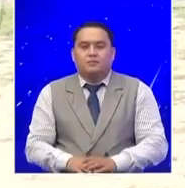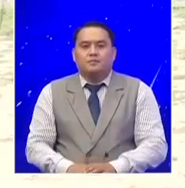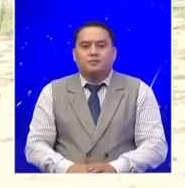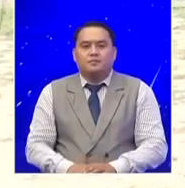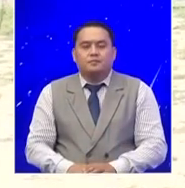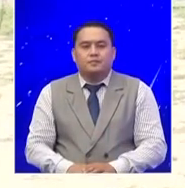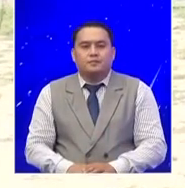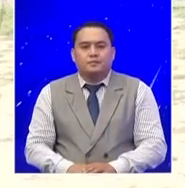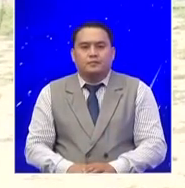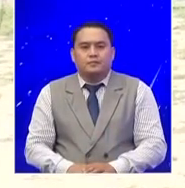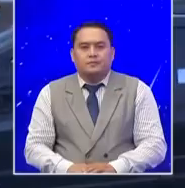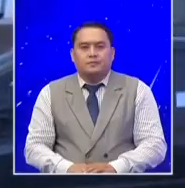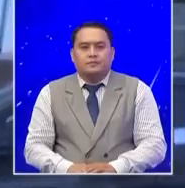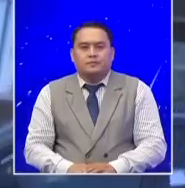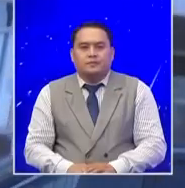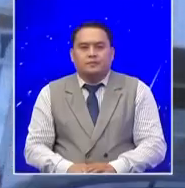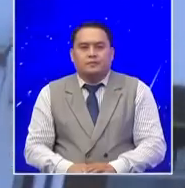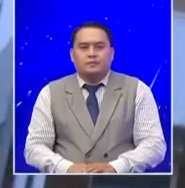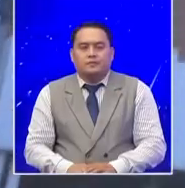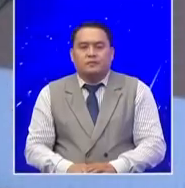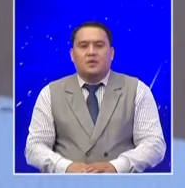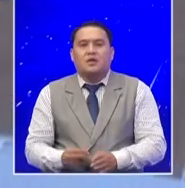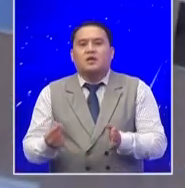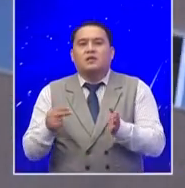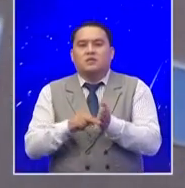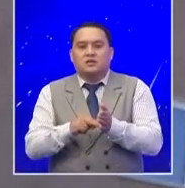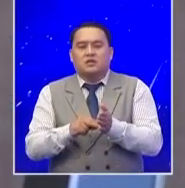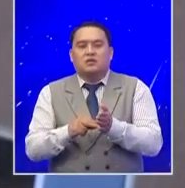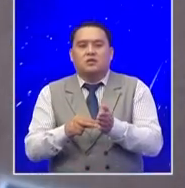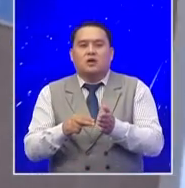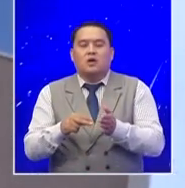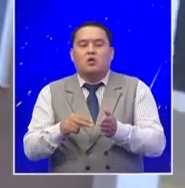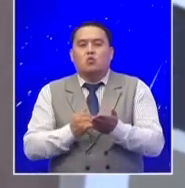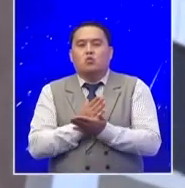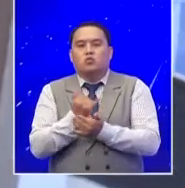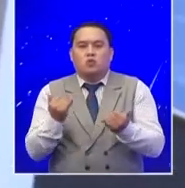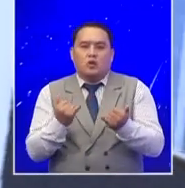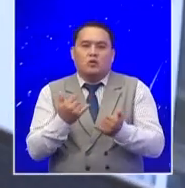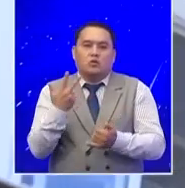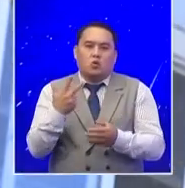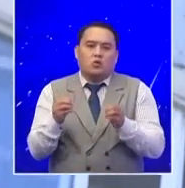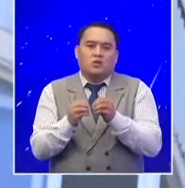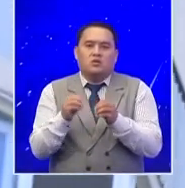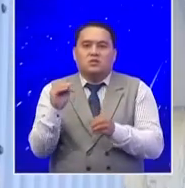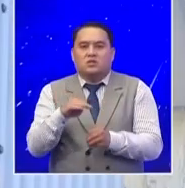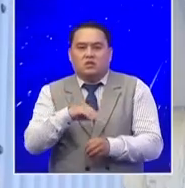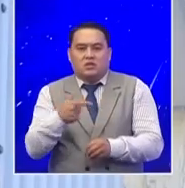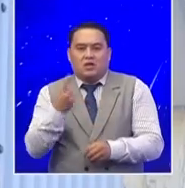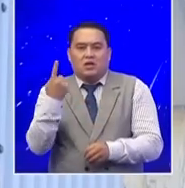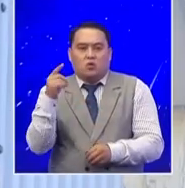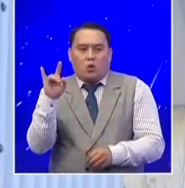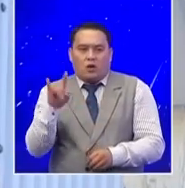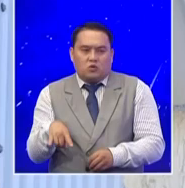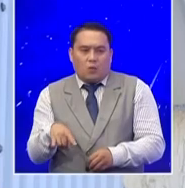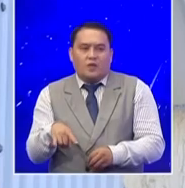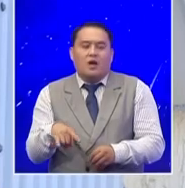выпасть, забравшись на подоконник. Стоимость блокираторов и решеток на современном рынке услуг варьируется от 3 до 10 тысяч тенге на окно. Возможно,